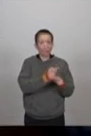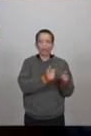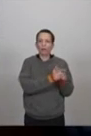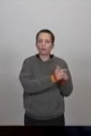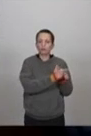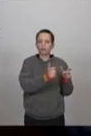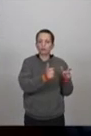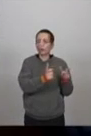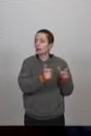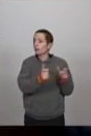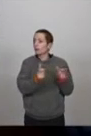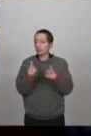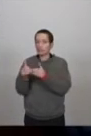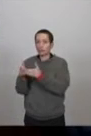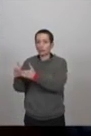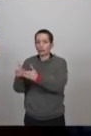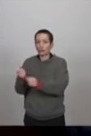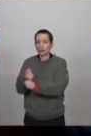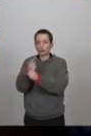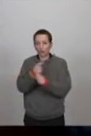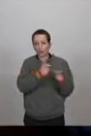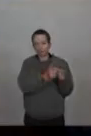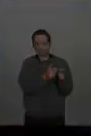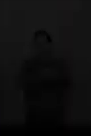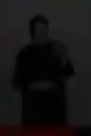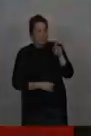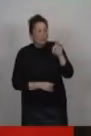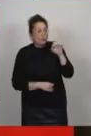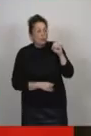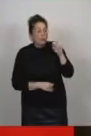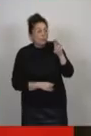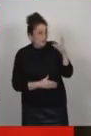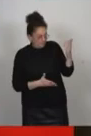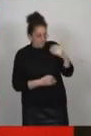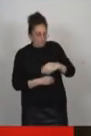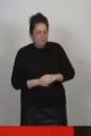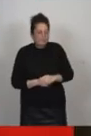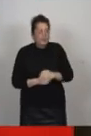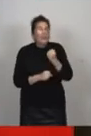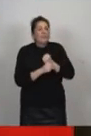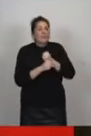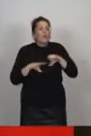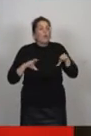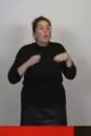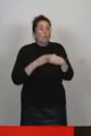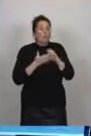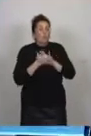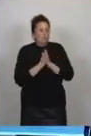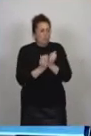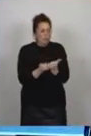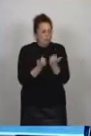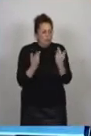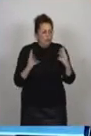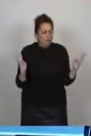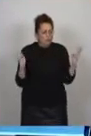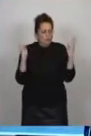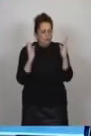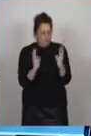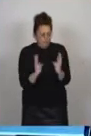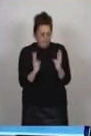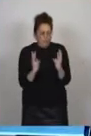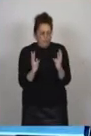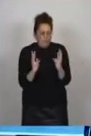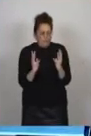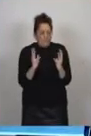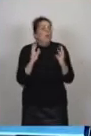bateaux et on fait attention au traitement des eaux usées. Il y a un groupe de travail qui réunit un grand nombre d'associations sur les noms de rues qui existent